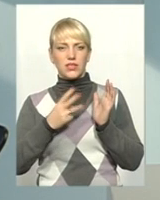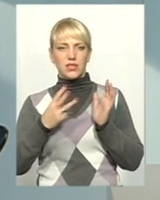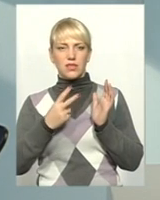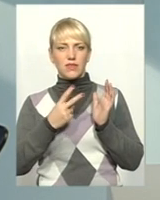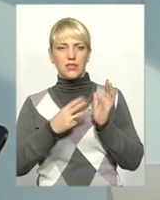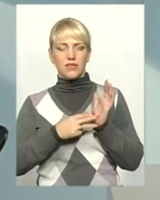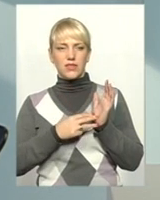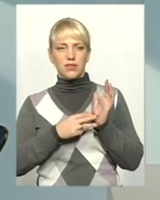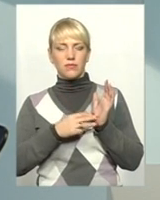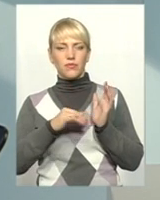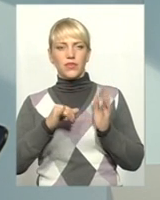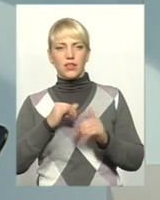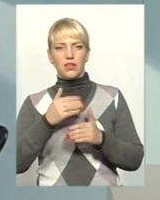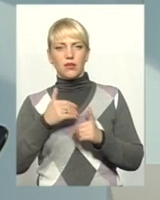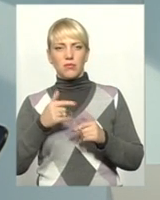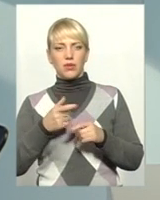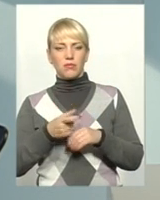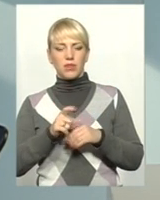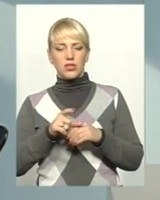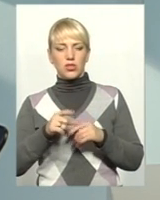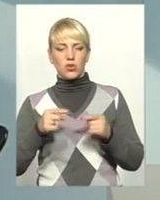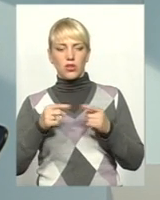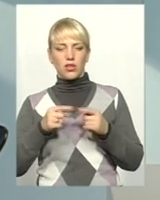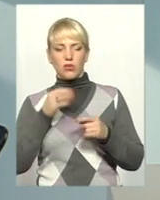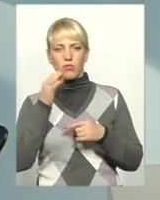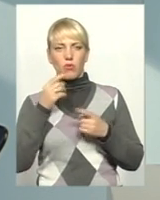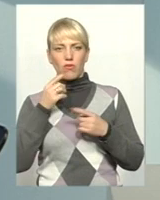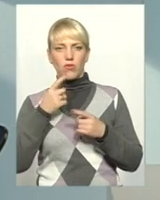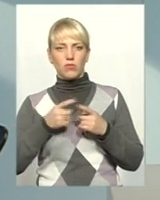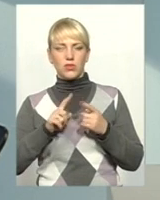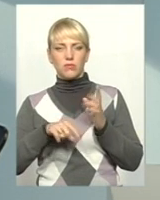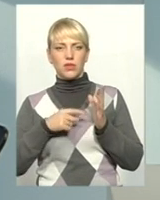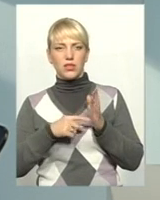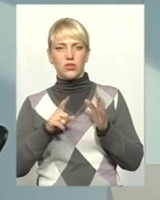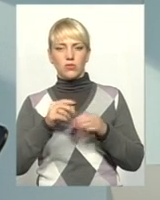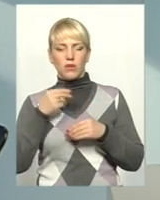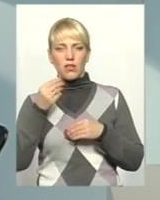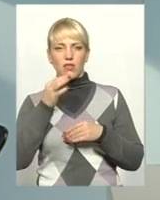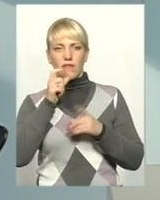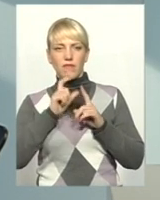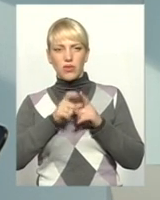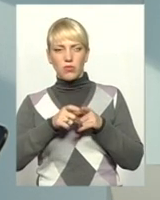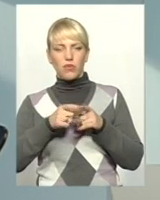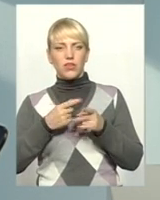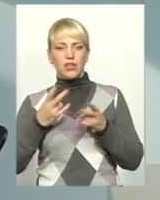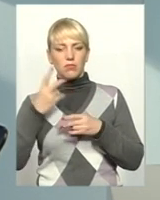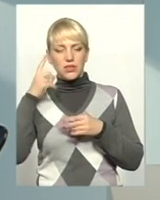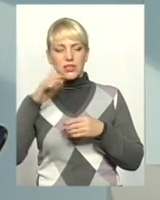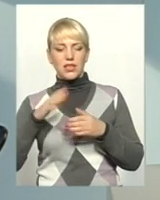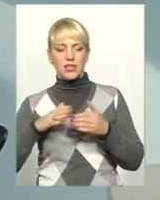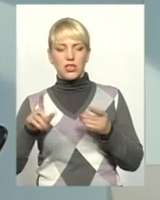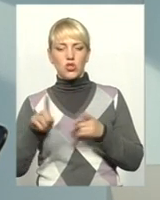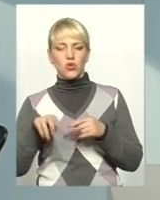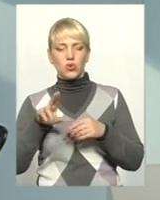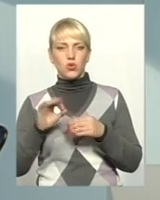067-381-2338. І ми більш конкретно поговоримо по цьому питанню. Тому що, щоб дати відповідь, мені треба знати, який став стан покриття, яке воно було щебеневе,